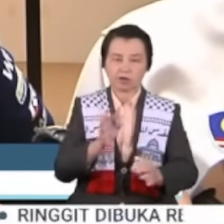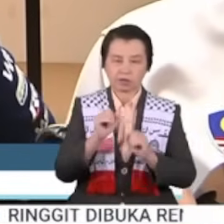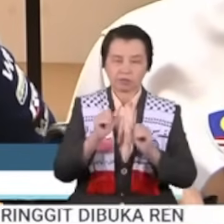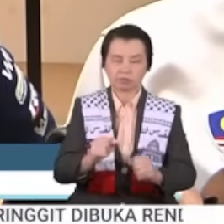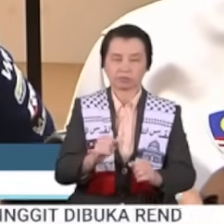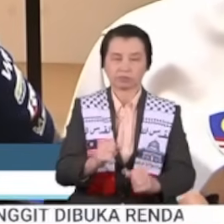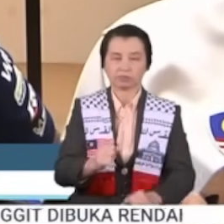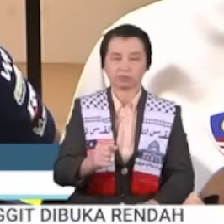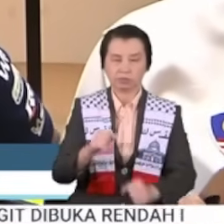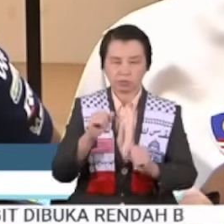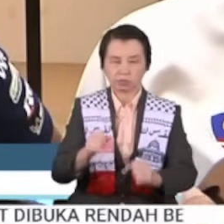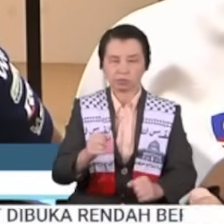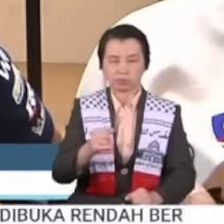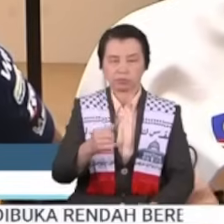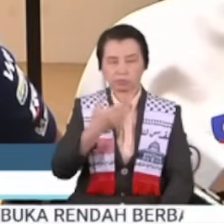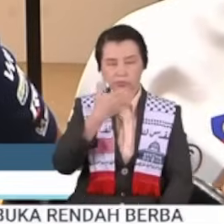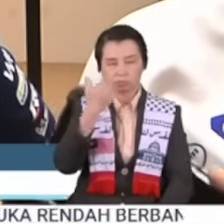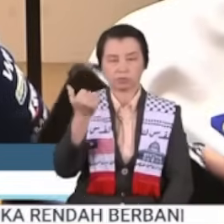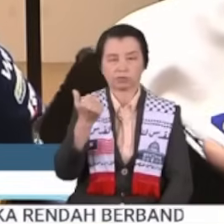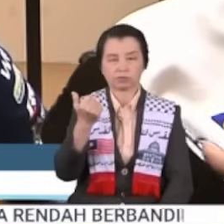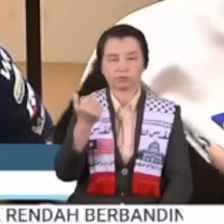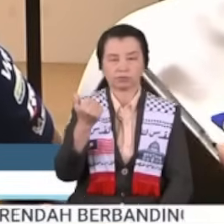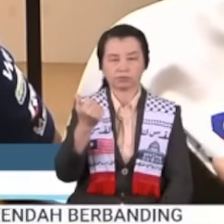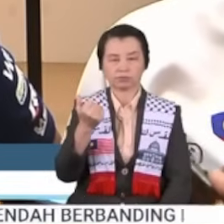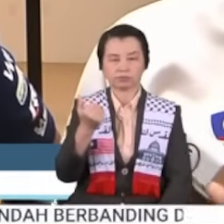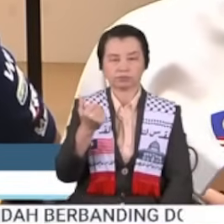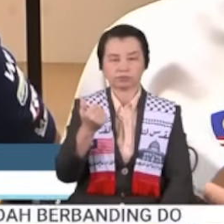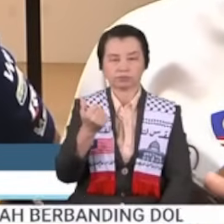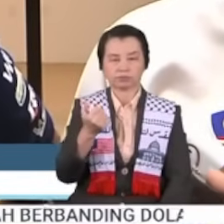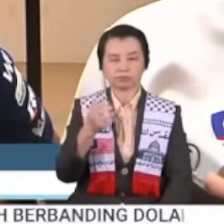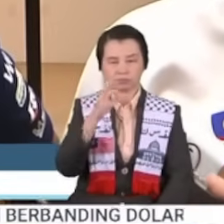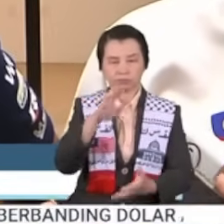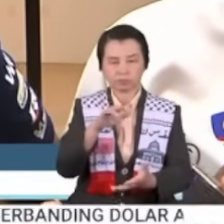dia boleh bertahan dia boleh Survive